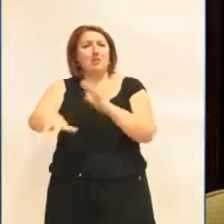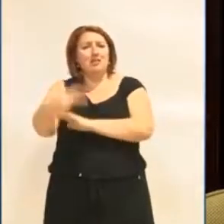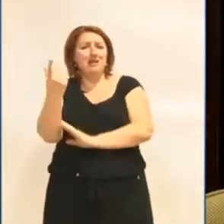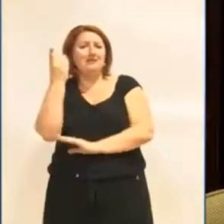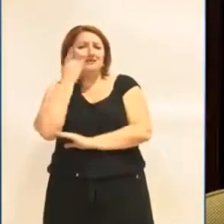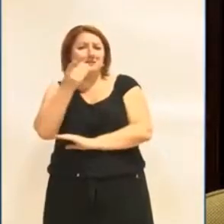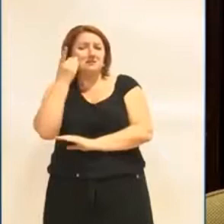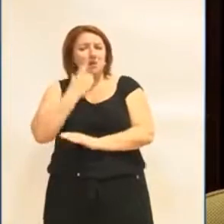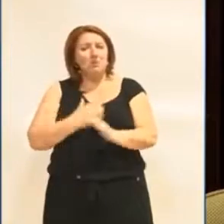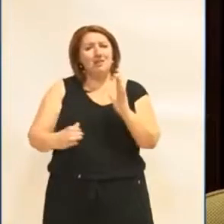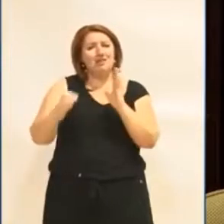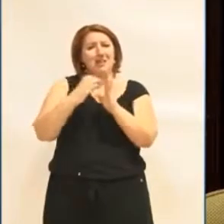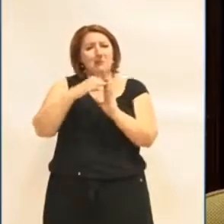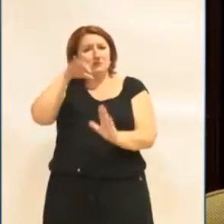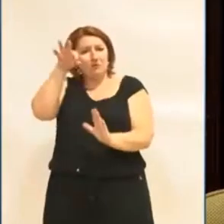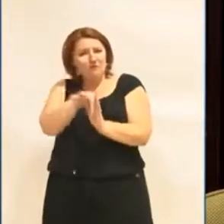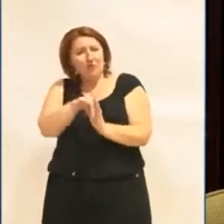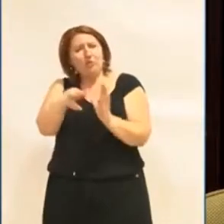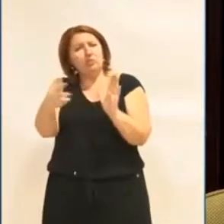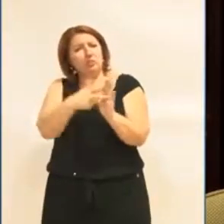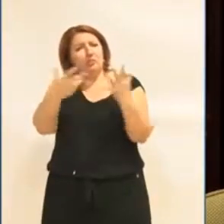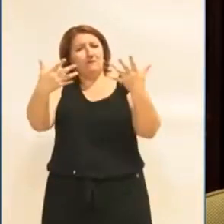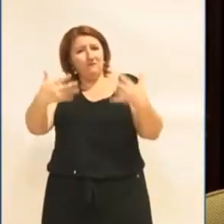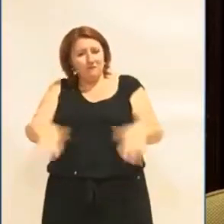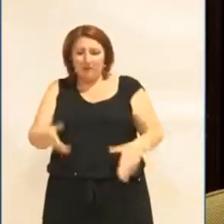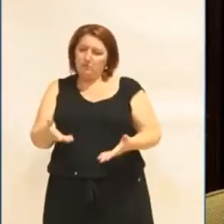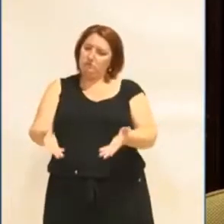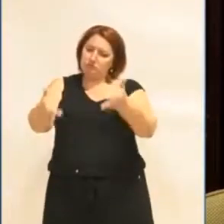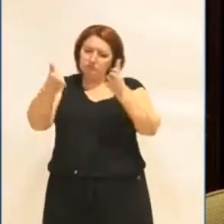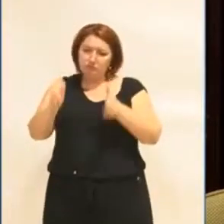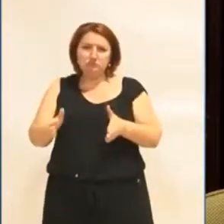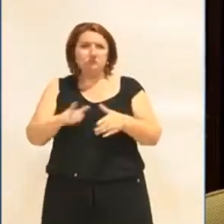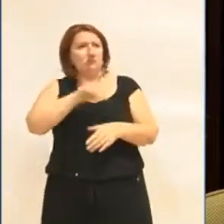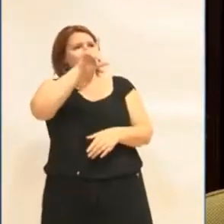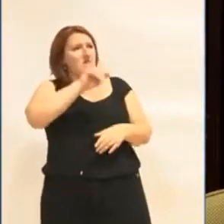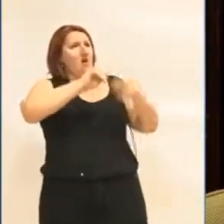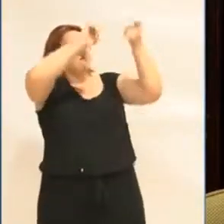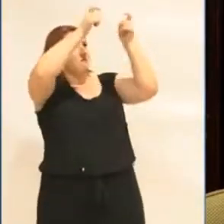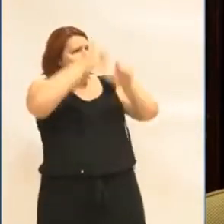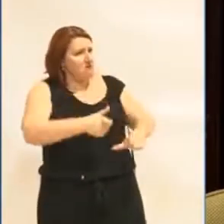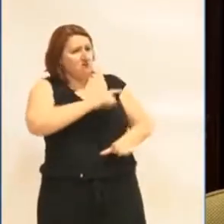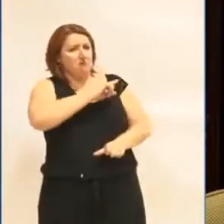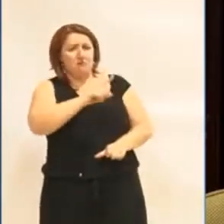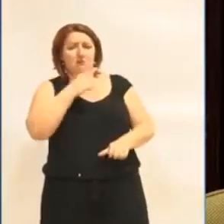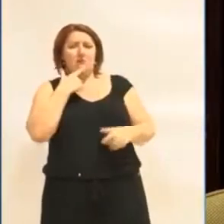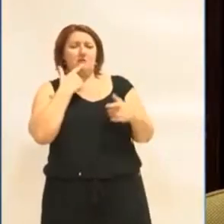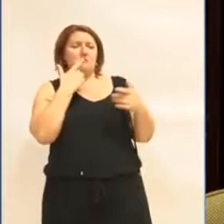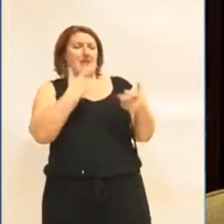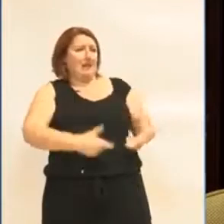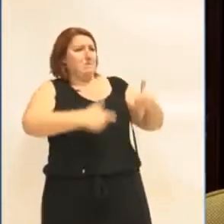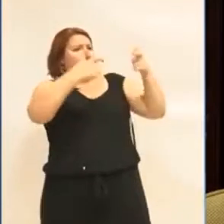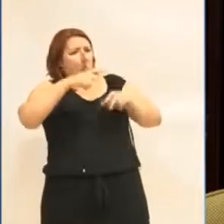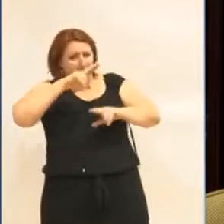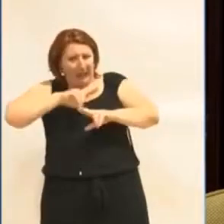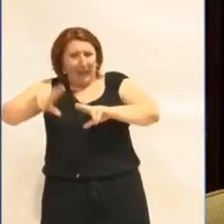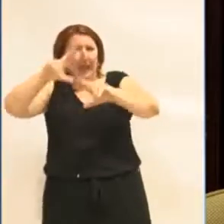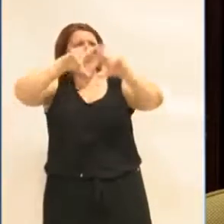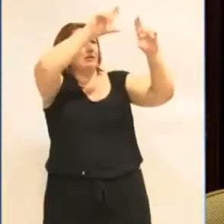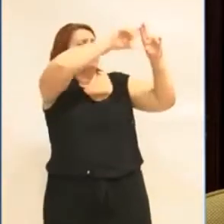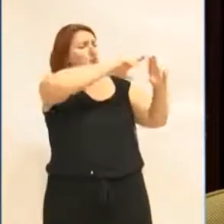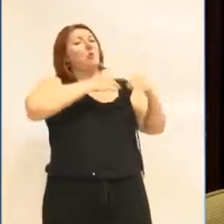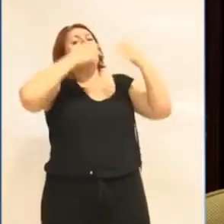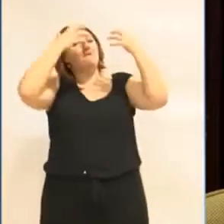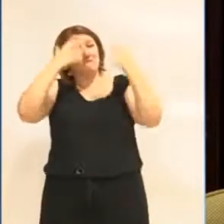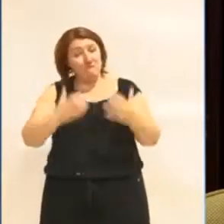délibération a été votée pour décider de la non-démolition et de la réhabilitation du dit immeuble dans un contexte